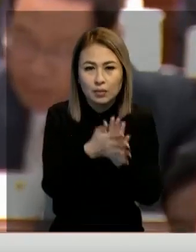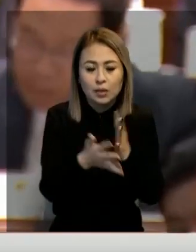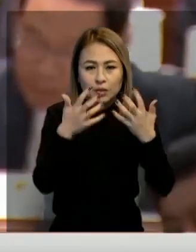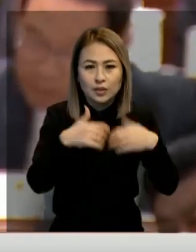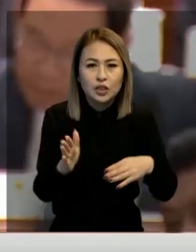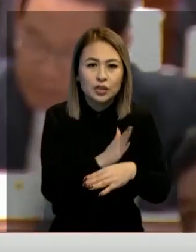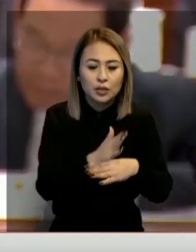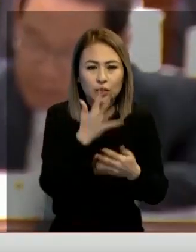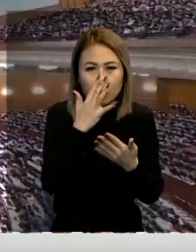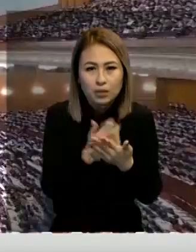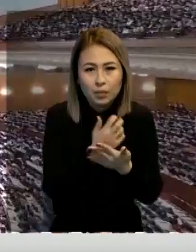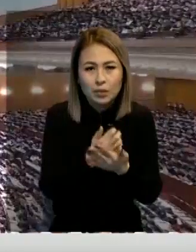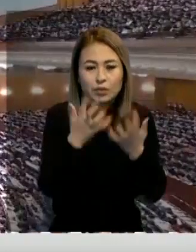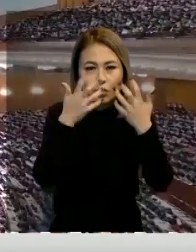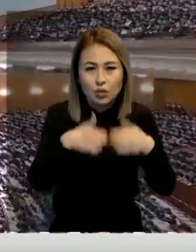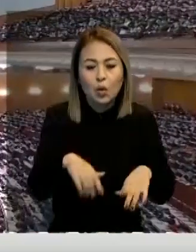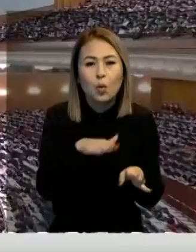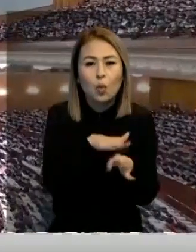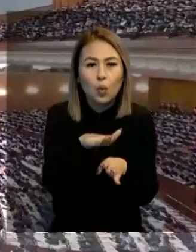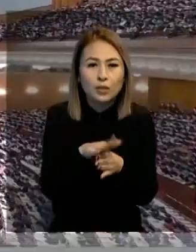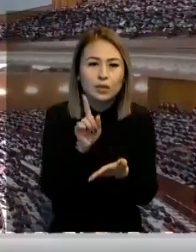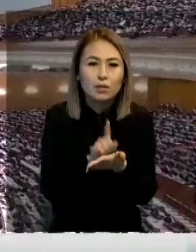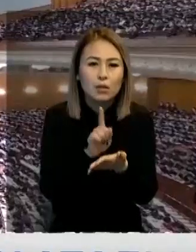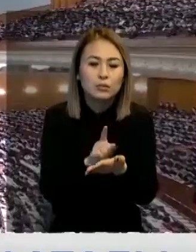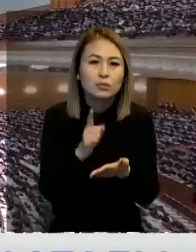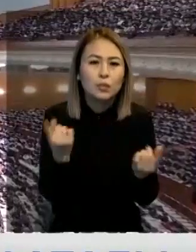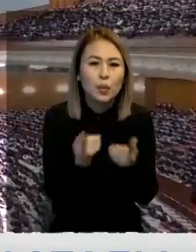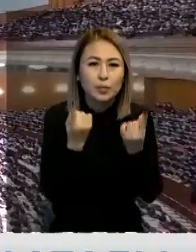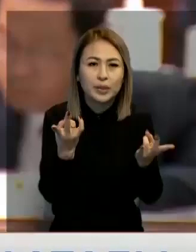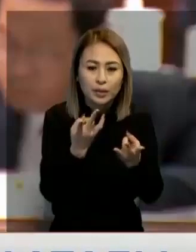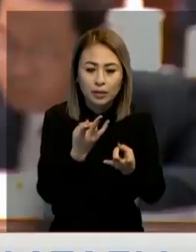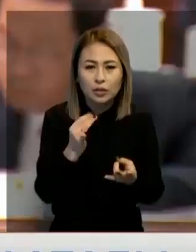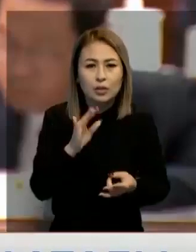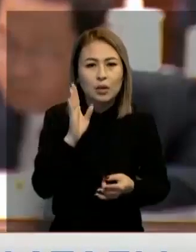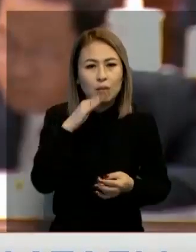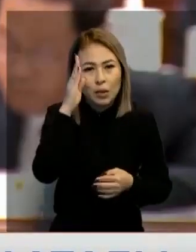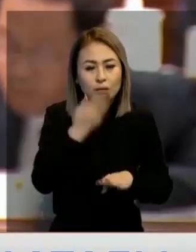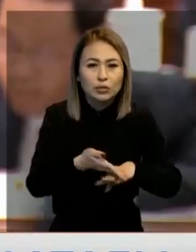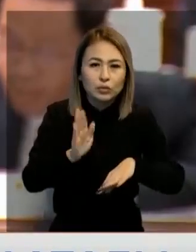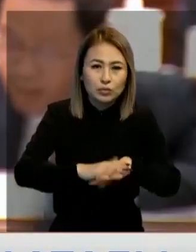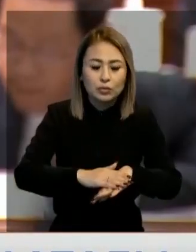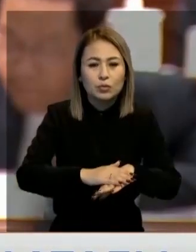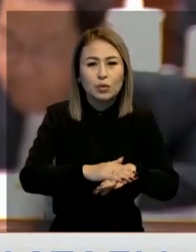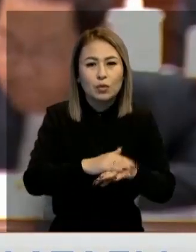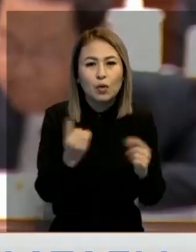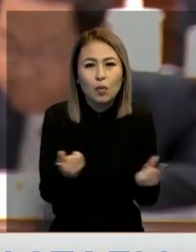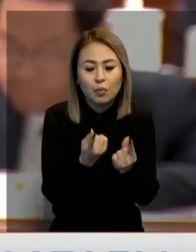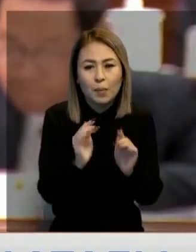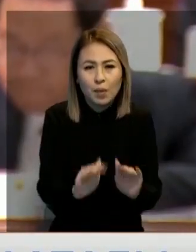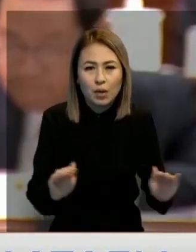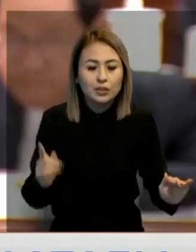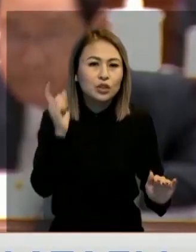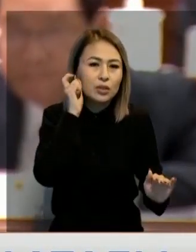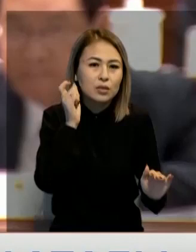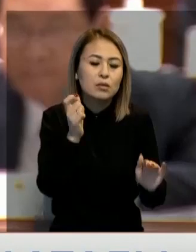табыс салығын есептегенде қосымша салықтық жеңілдіктерге қосу керек. Ата-аналарға түсетін ауыртпалықты жеңілдету үшін балабақша